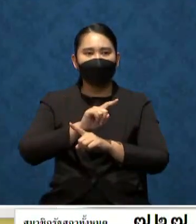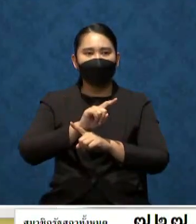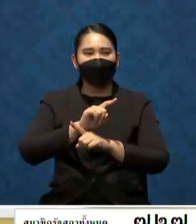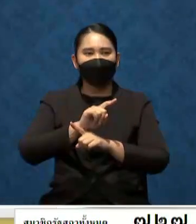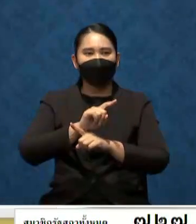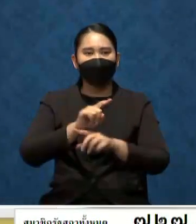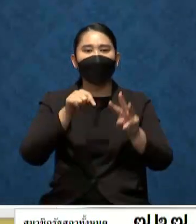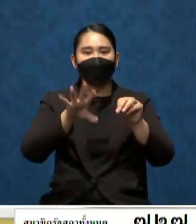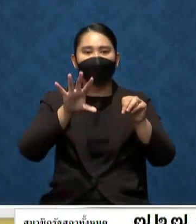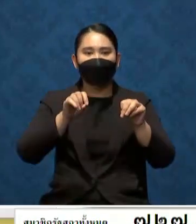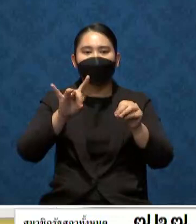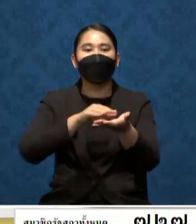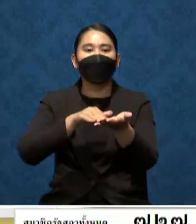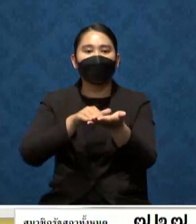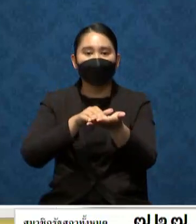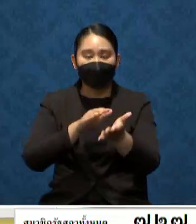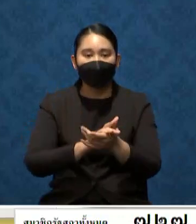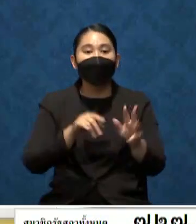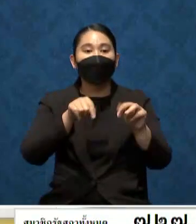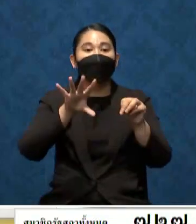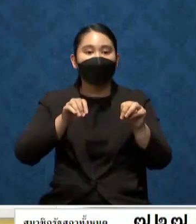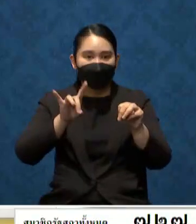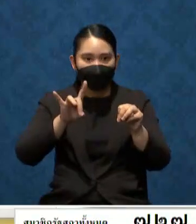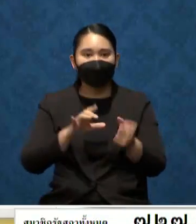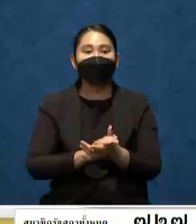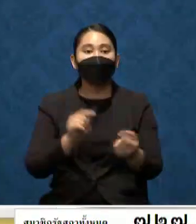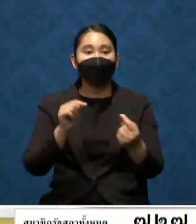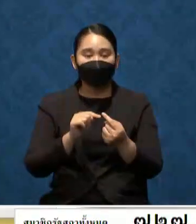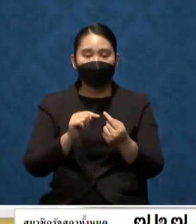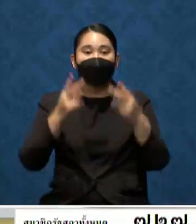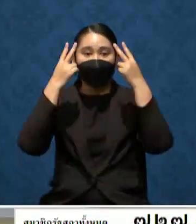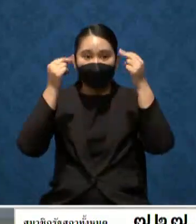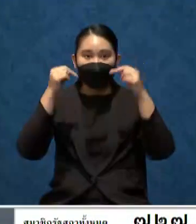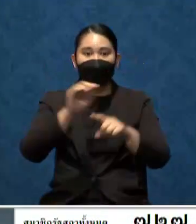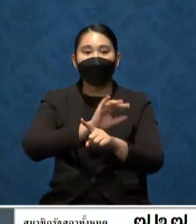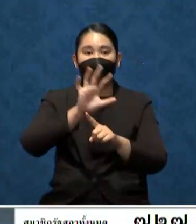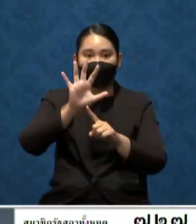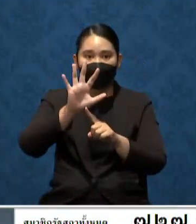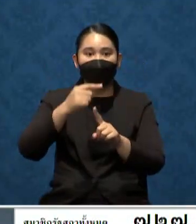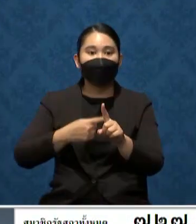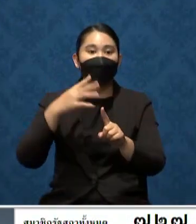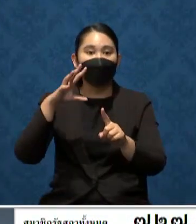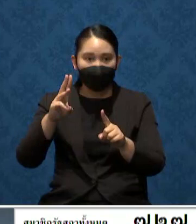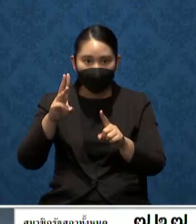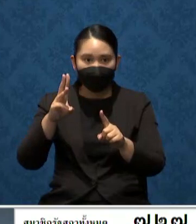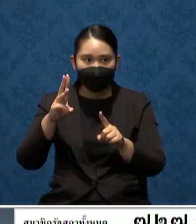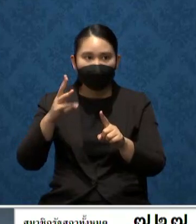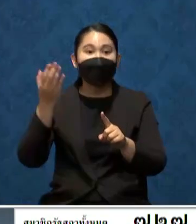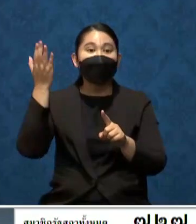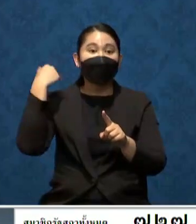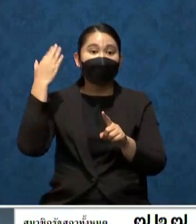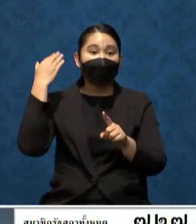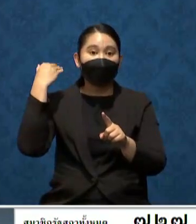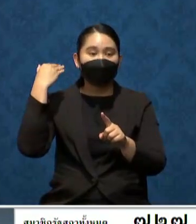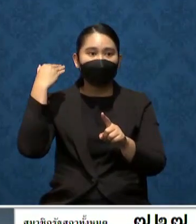เมื่อวันที่มาตรา88ขอประทานโทษครับในการเลือกนายกรัฐมนตรีเมื่อวันที่5มิถุนาที่ตอนนั้นเรายังไม่